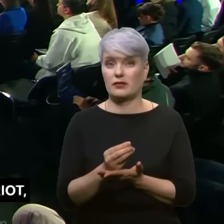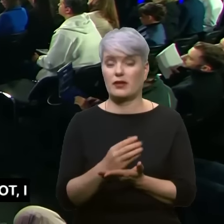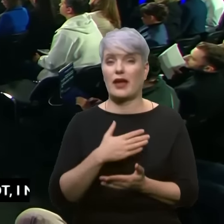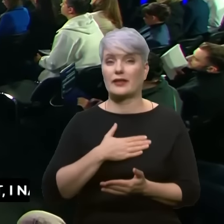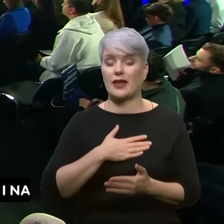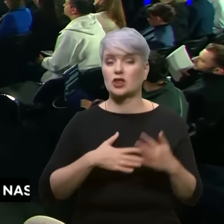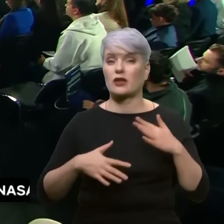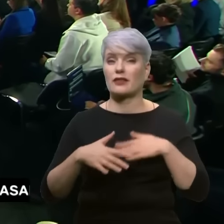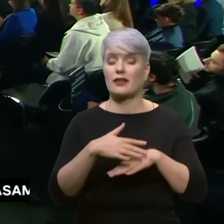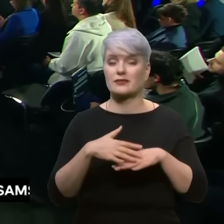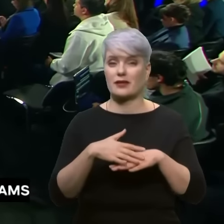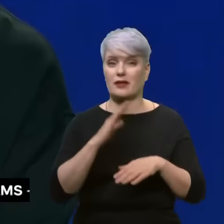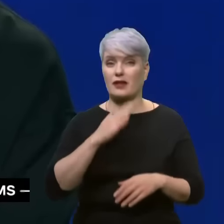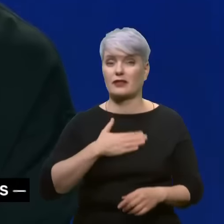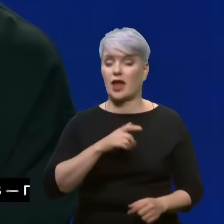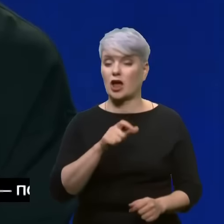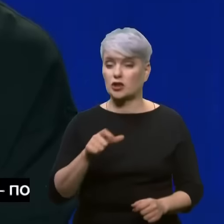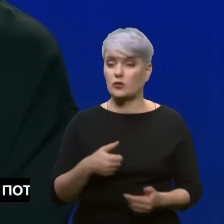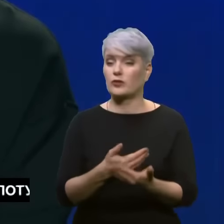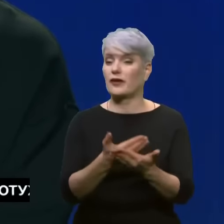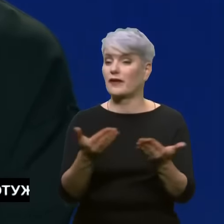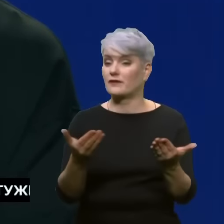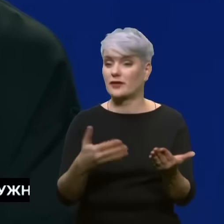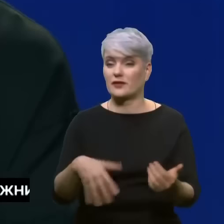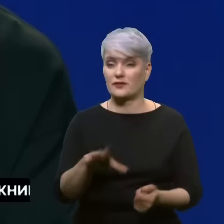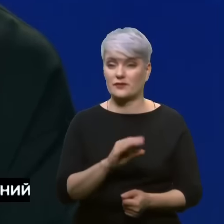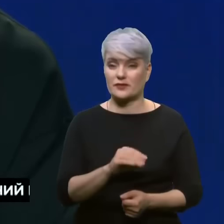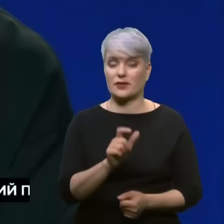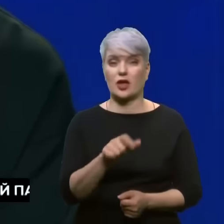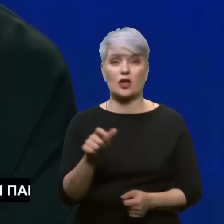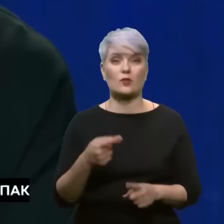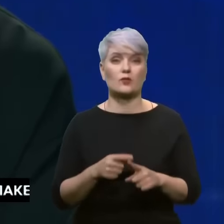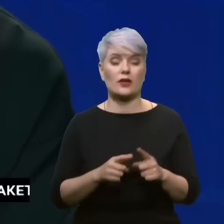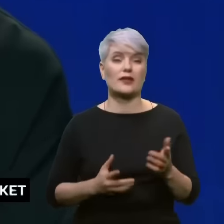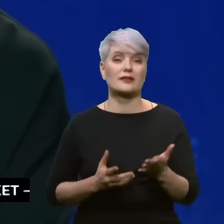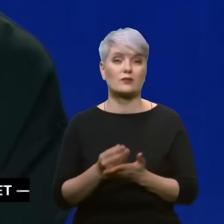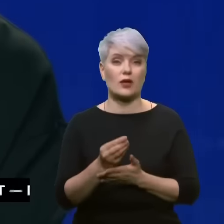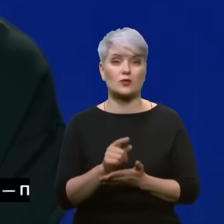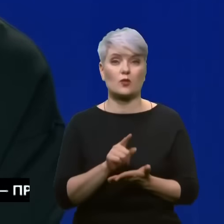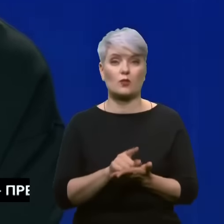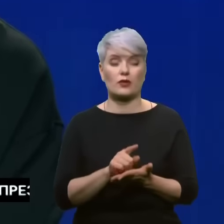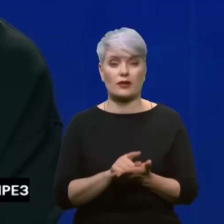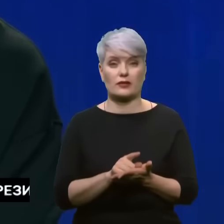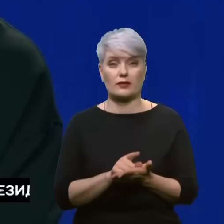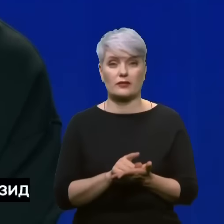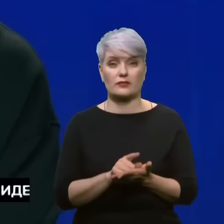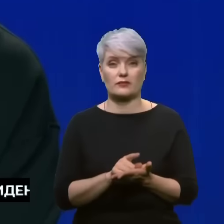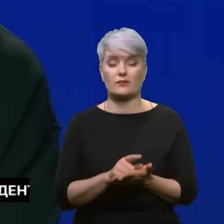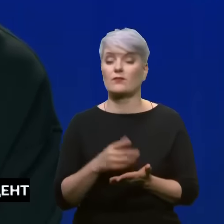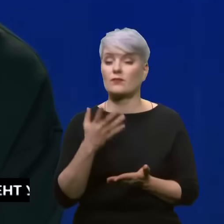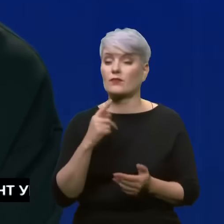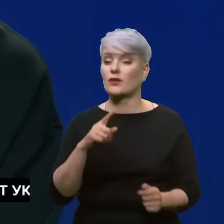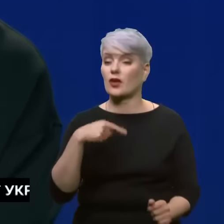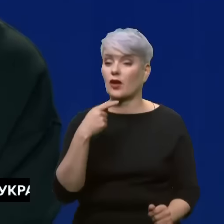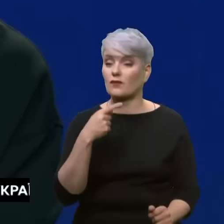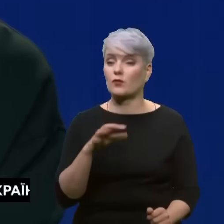платять наше населення, наші люди, ви всі, люди, які сплачують податки. Коли ми говоримо